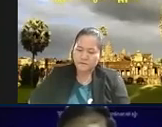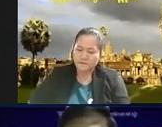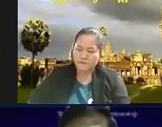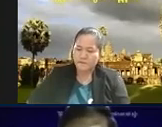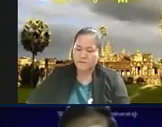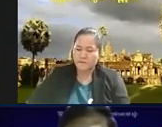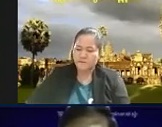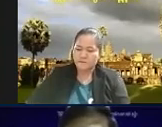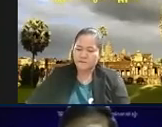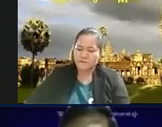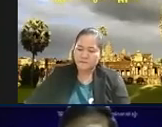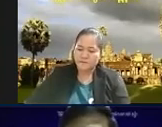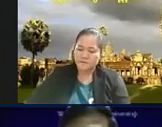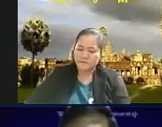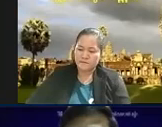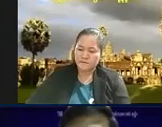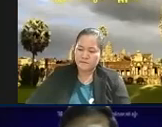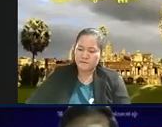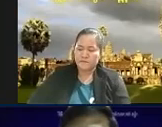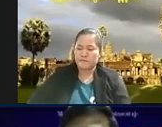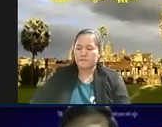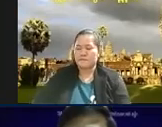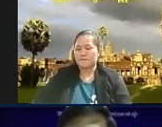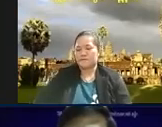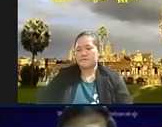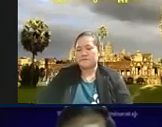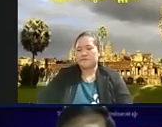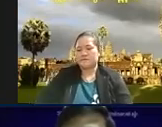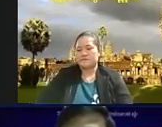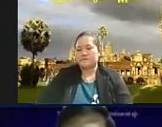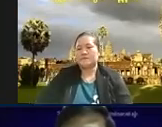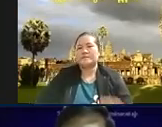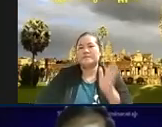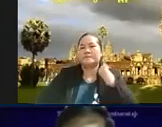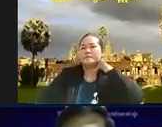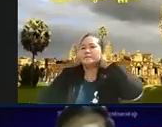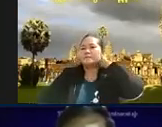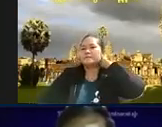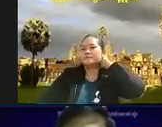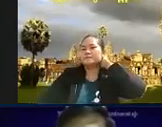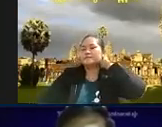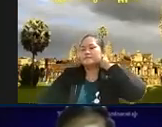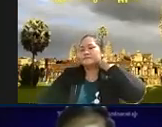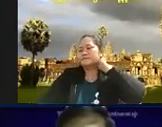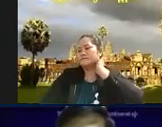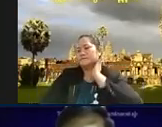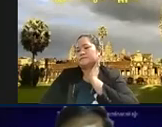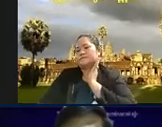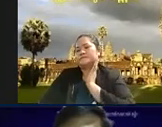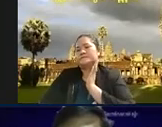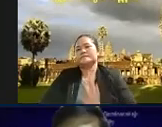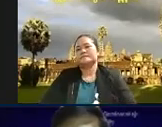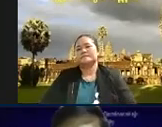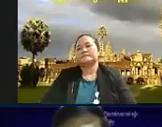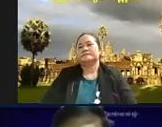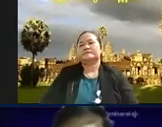tay tam đan nơi lơ có xuống sổ khá bị ba kê bật ca hả lời nữ cái chân đó bị vọt bị covid máu chủng ngữ